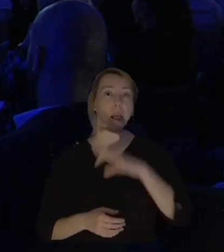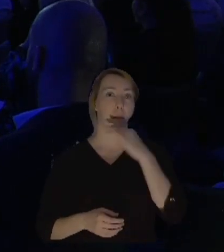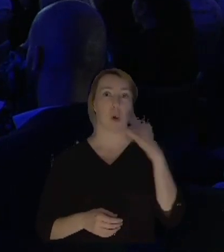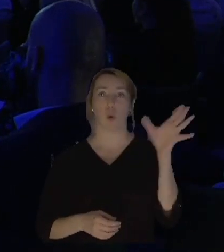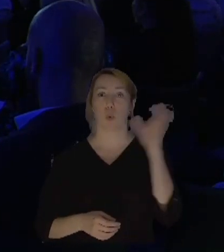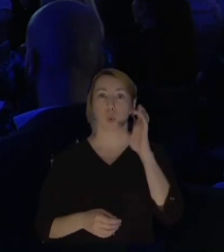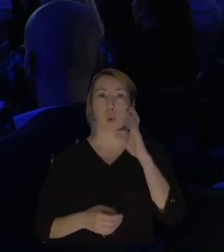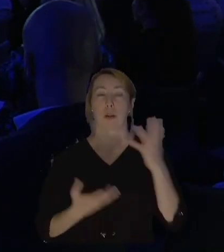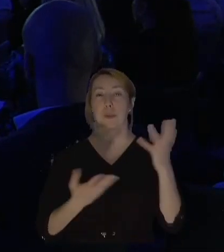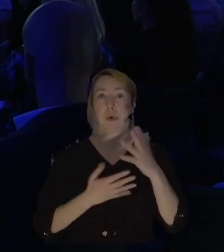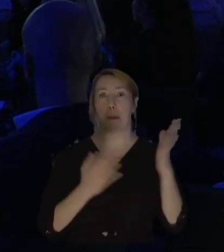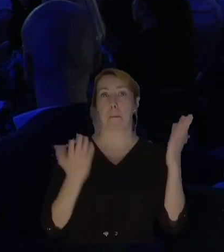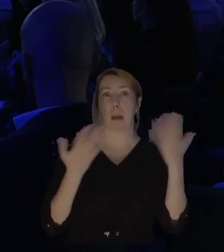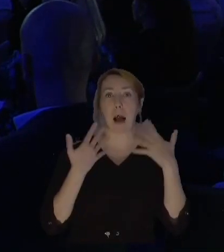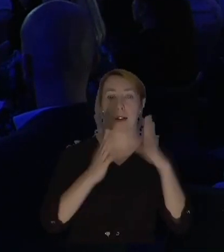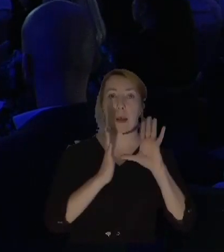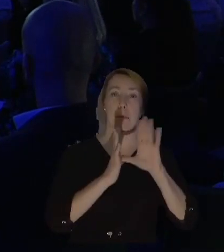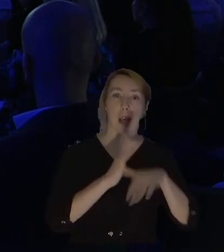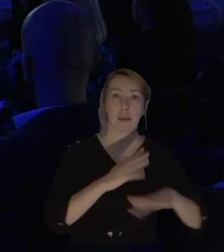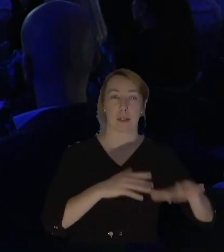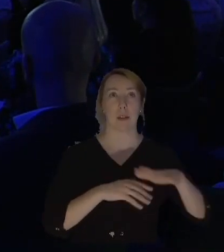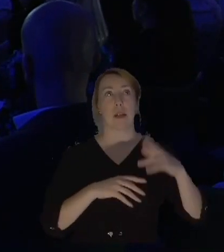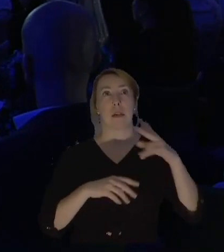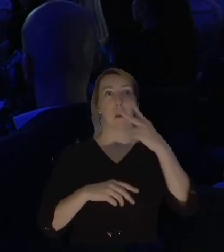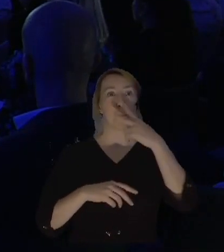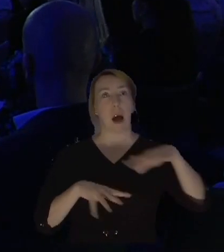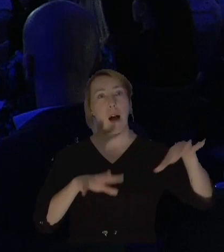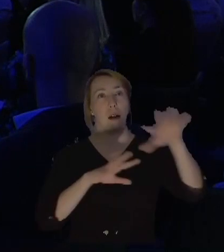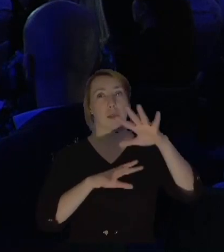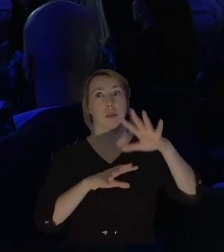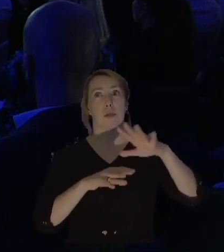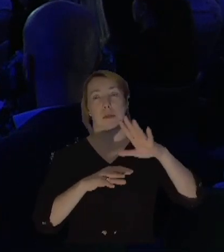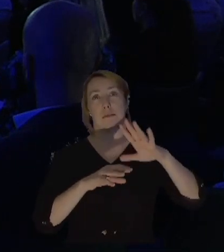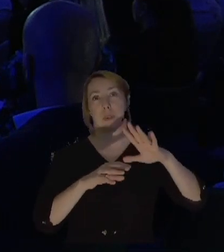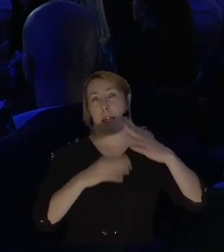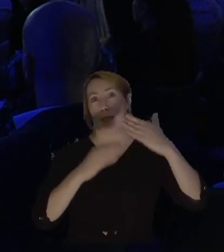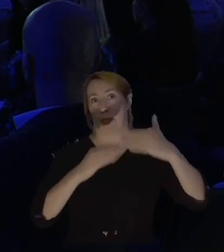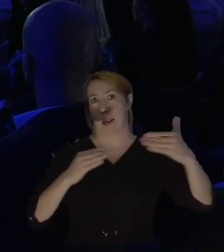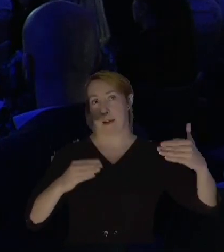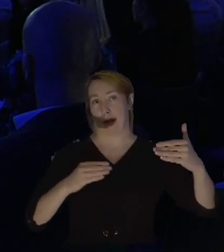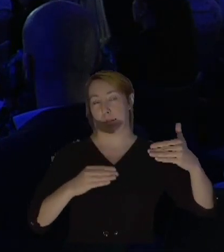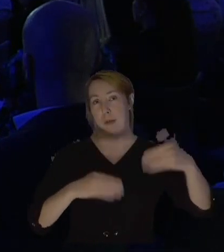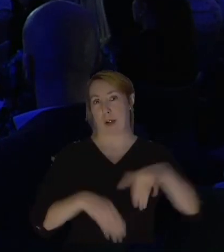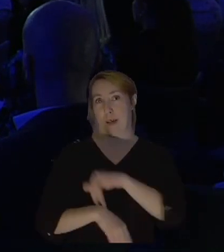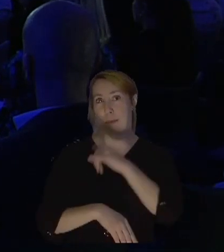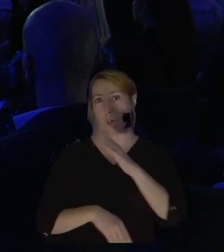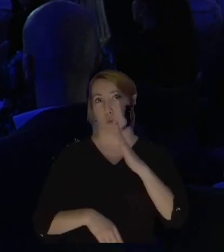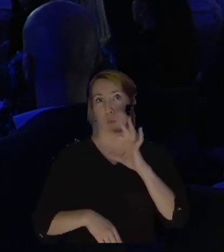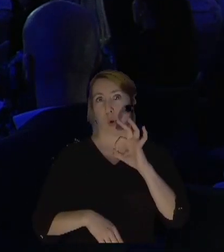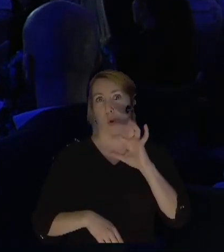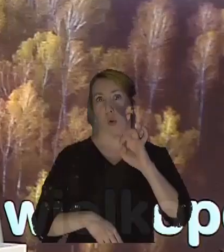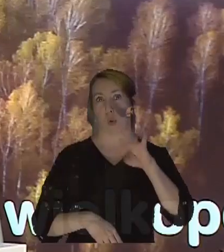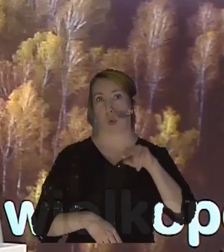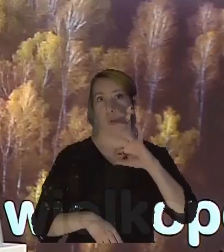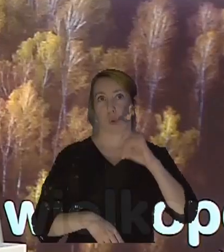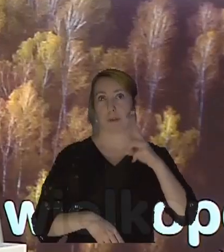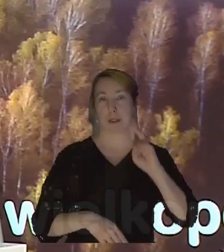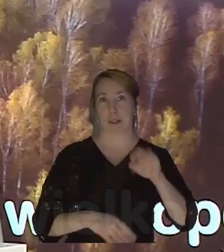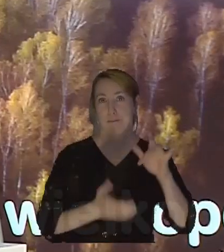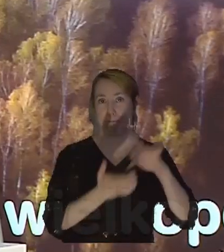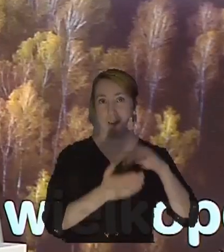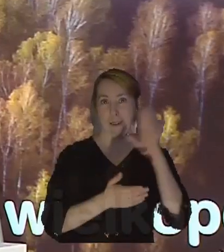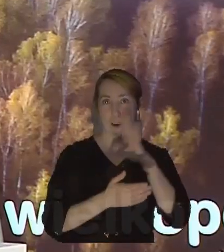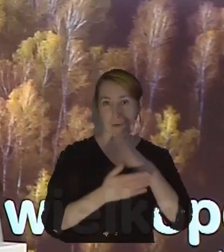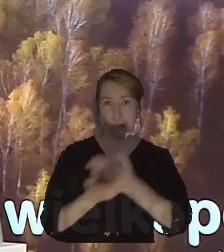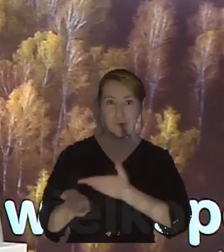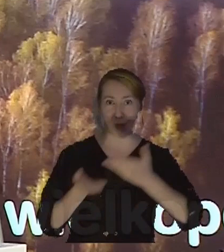w parku miejskim, patrząc na świetną bryłę Teatru imienia Bogusławskiego w Kaliszu. Zapraszamy do